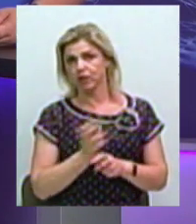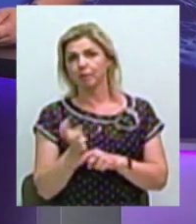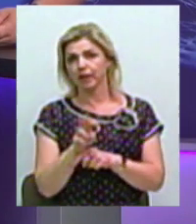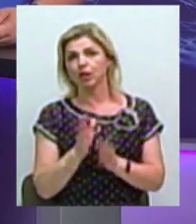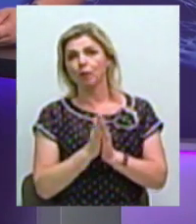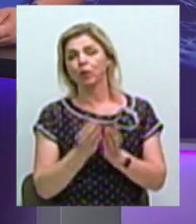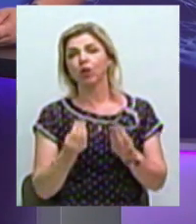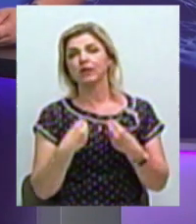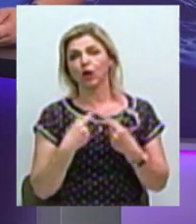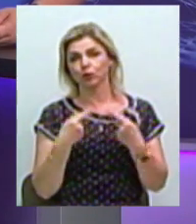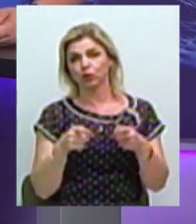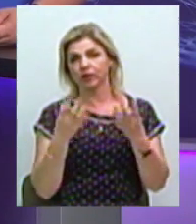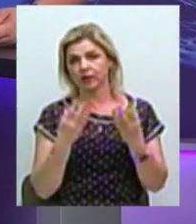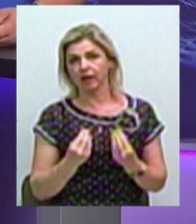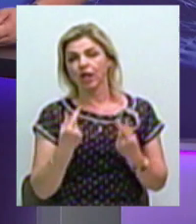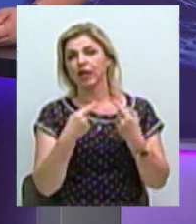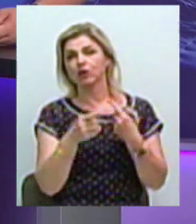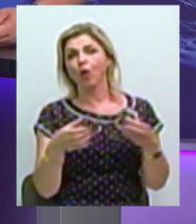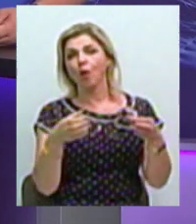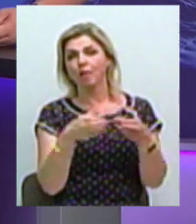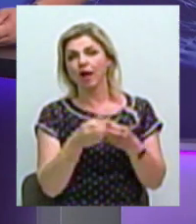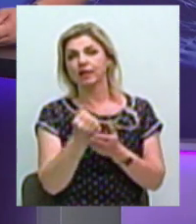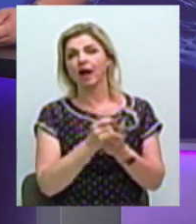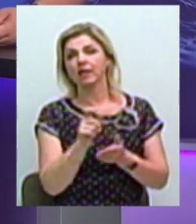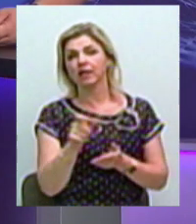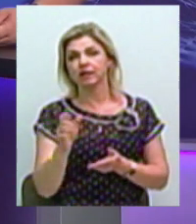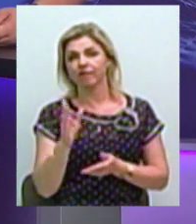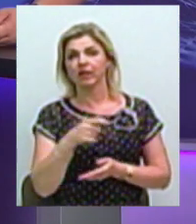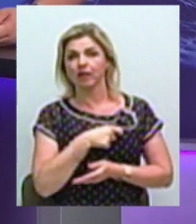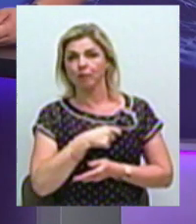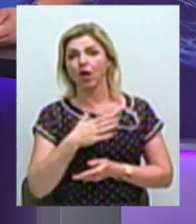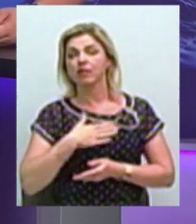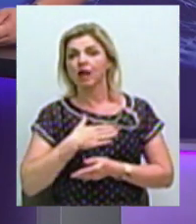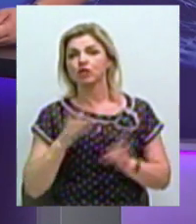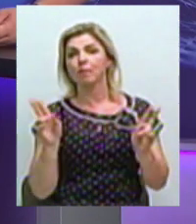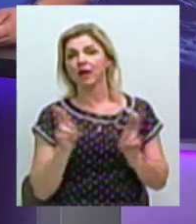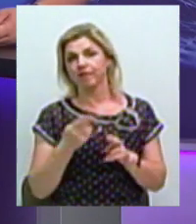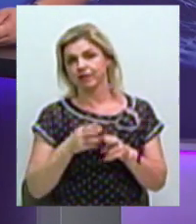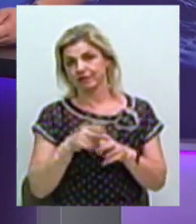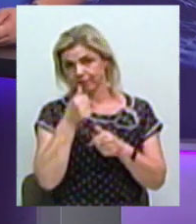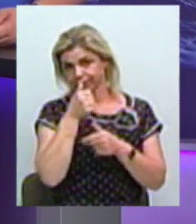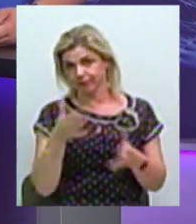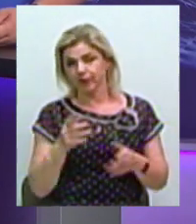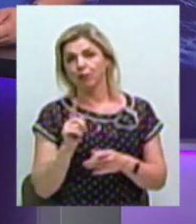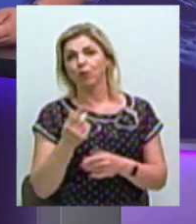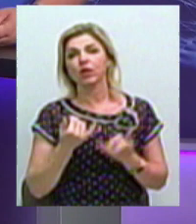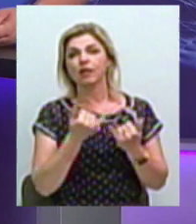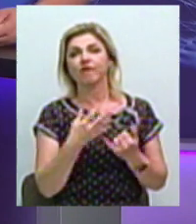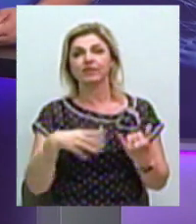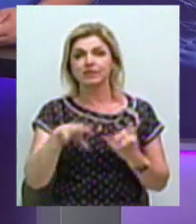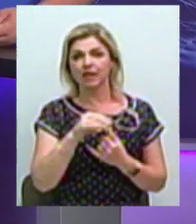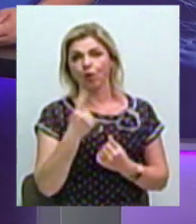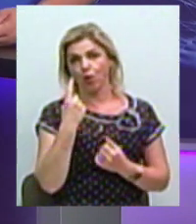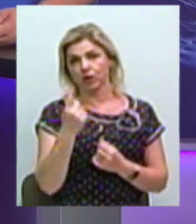день з іншою командою кандидатів в народні депутати. Але за нашими правилами це неможливо, тому що для всіх кандидатів